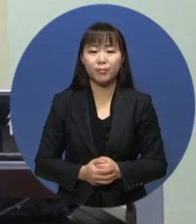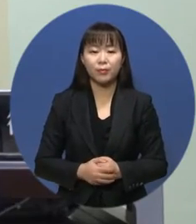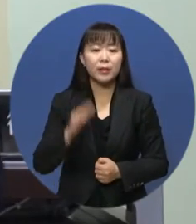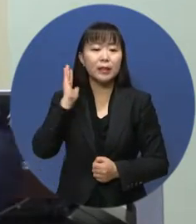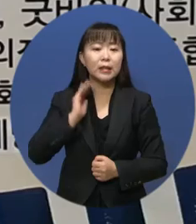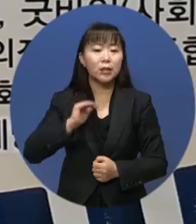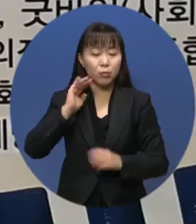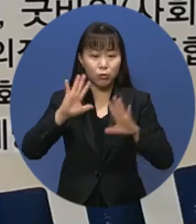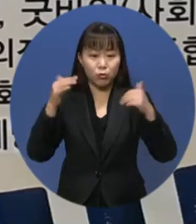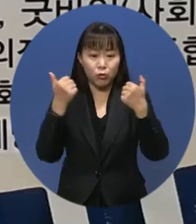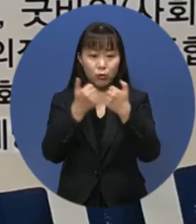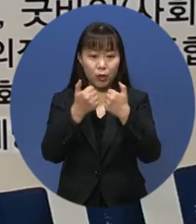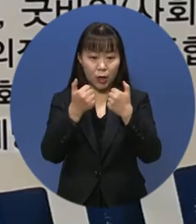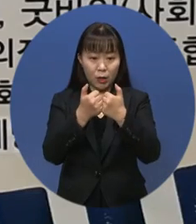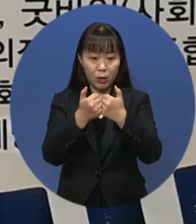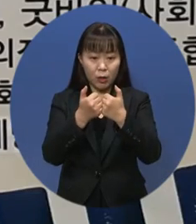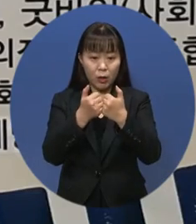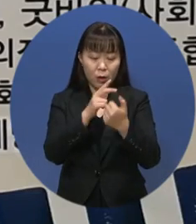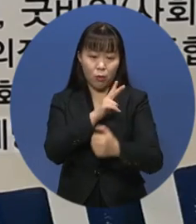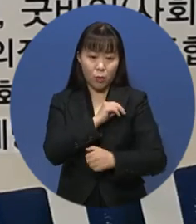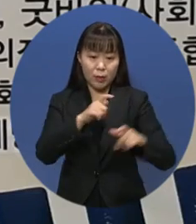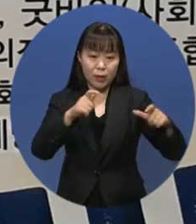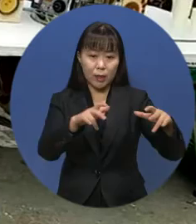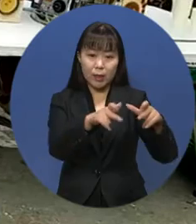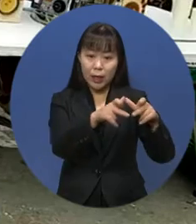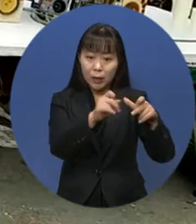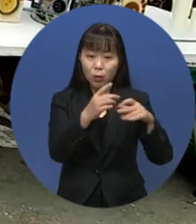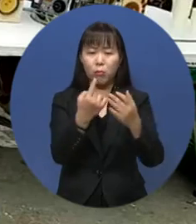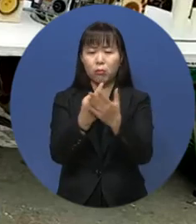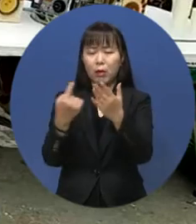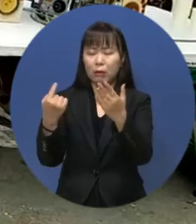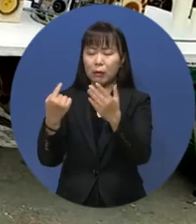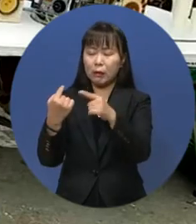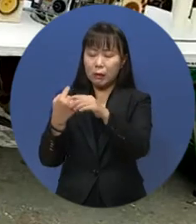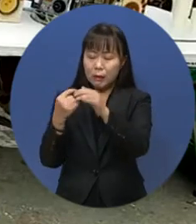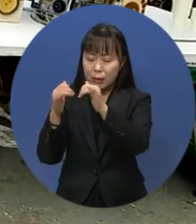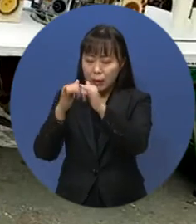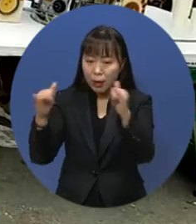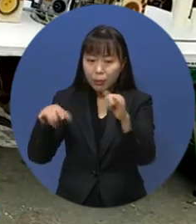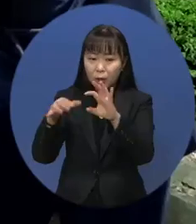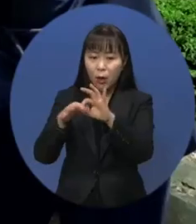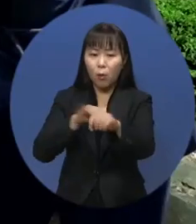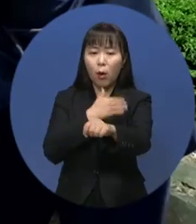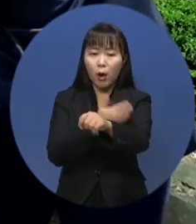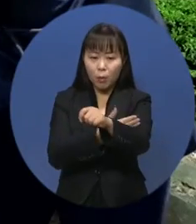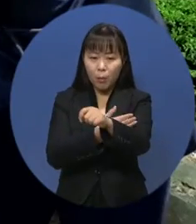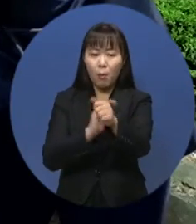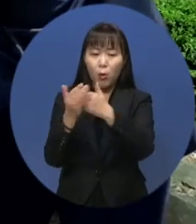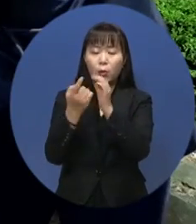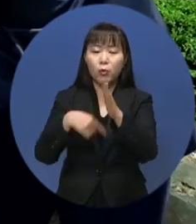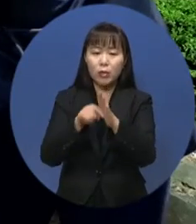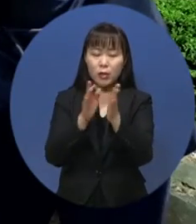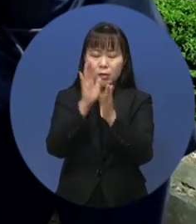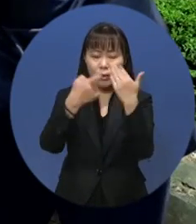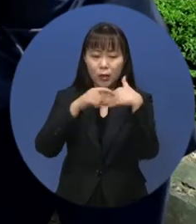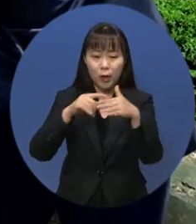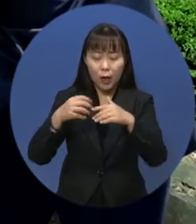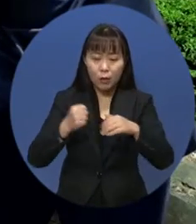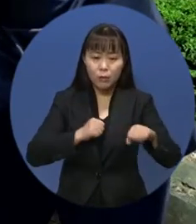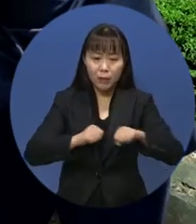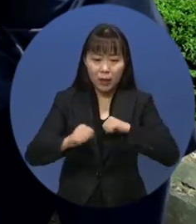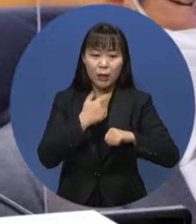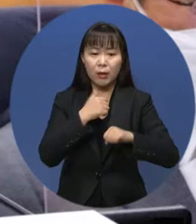의정부 국회의원으로서 지역의 장애인 및 소외계층의 권익보호에 열정을 갖고 일해온 김민철 의원을